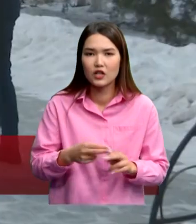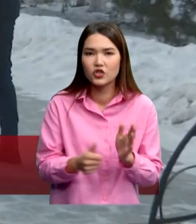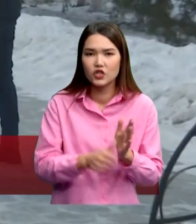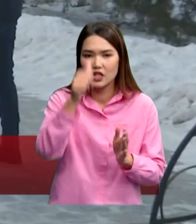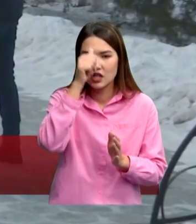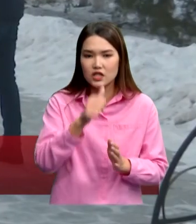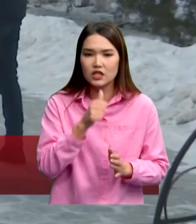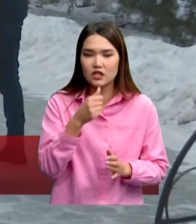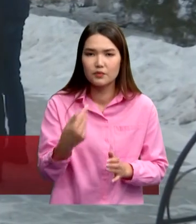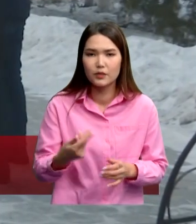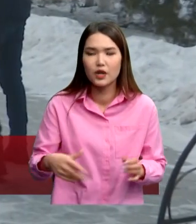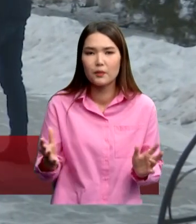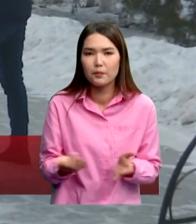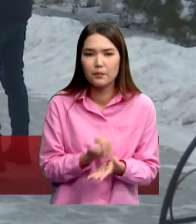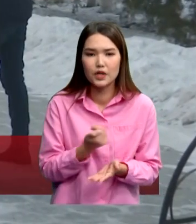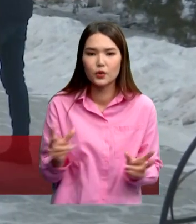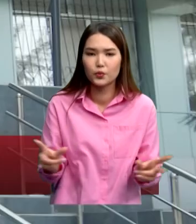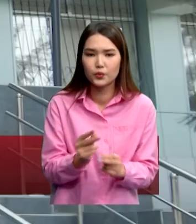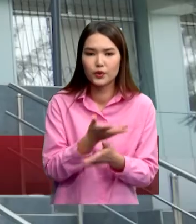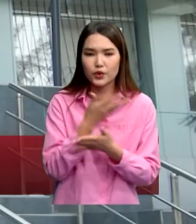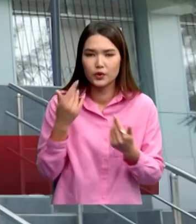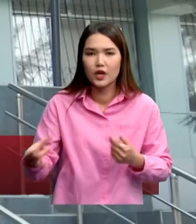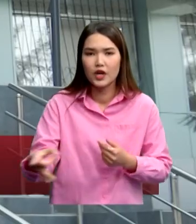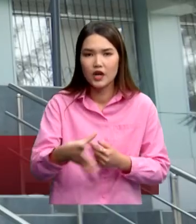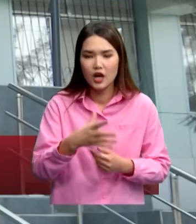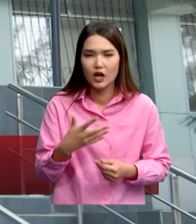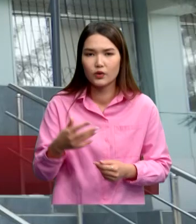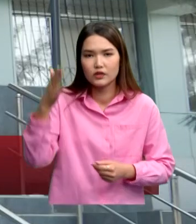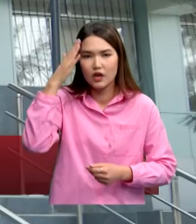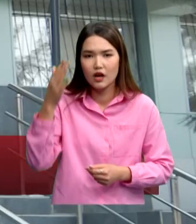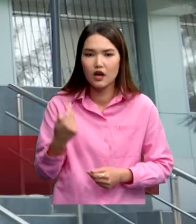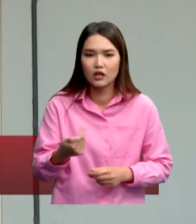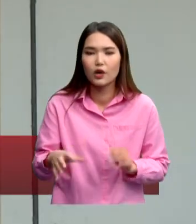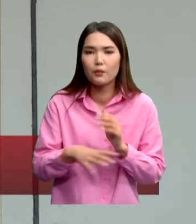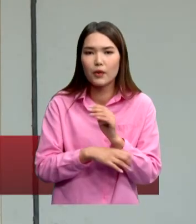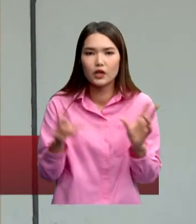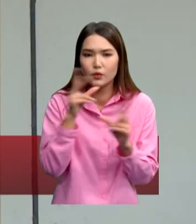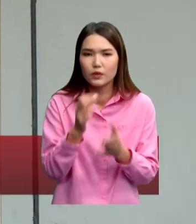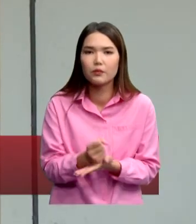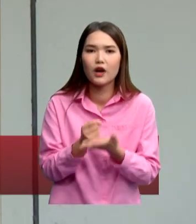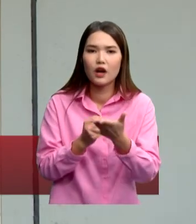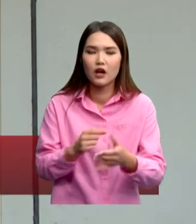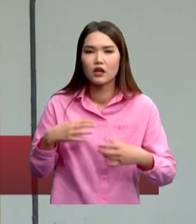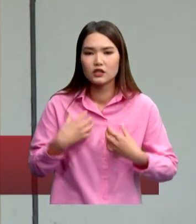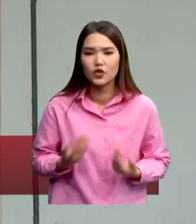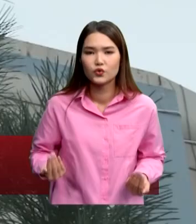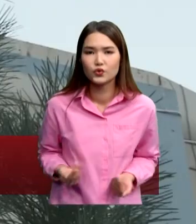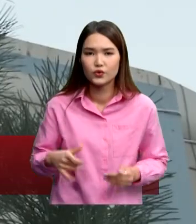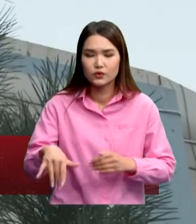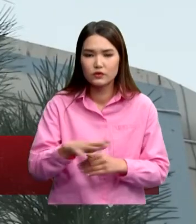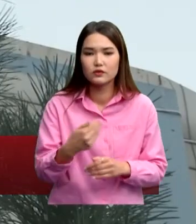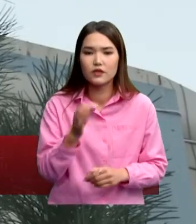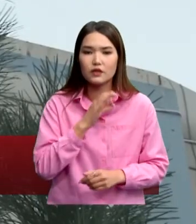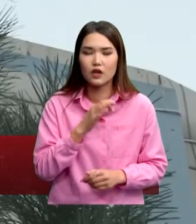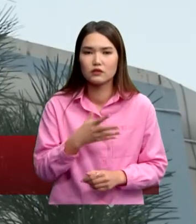месяцев агрария безуспешно убивает пороги районного акимата в последнем не устают перенаправлять Отчаянного фермера в